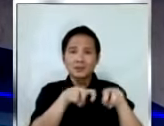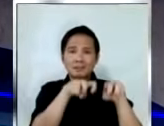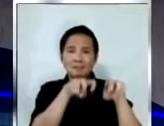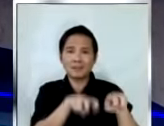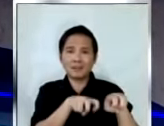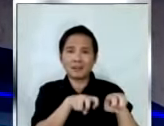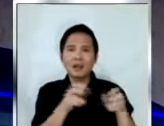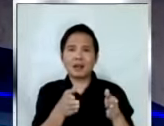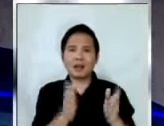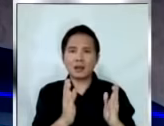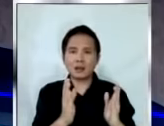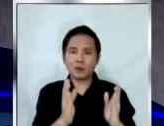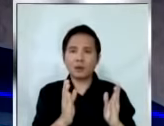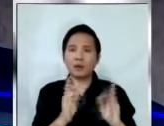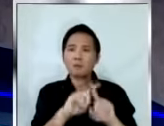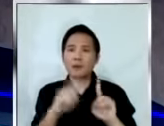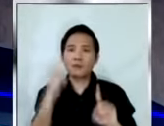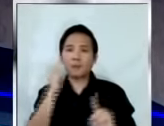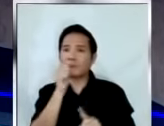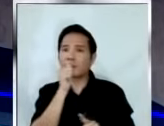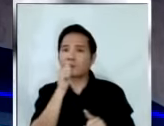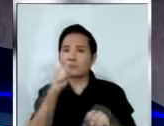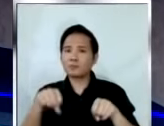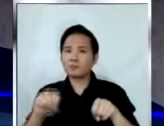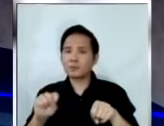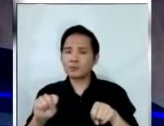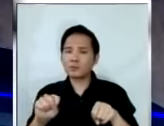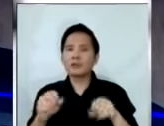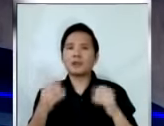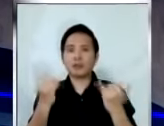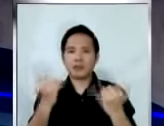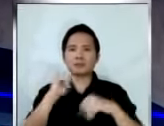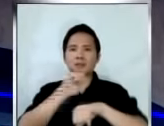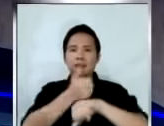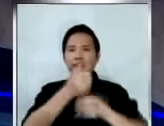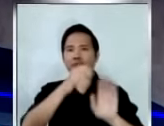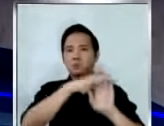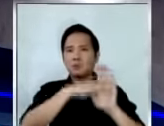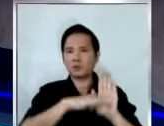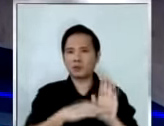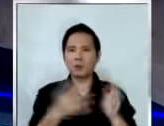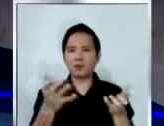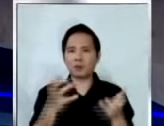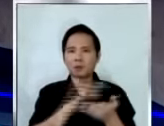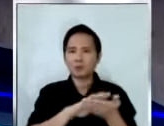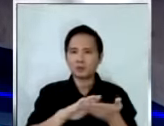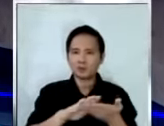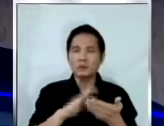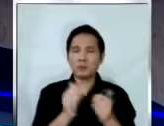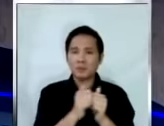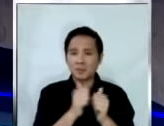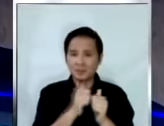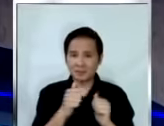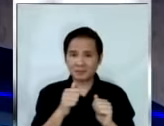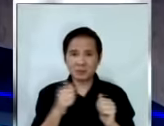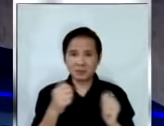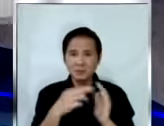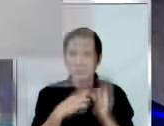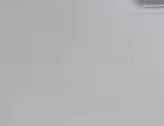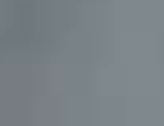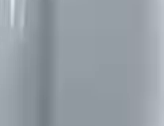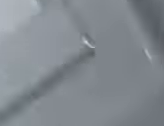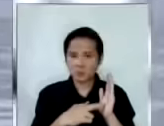motosiklo lamang. Pinaplansya na raw ang mga panuntunan pati yung ika nga safety protocols para dito. Nakatutok si Mark